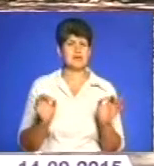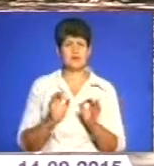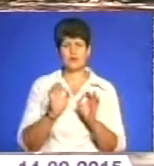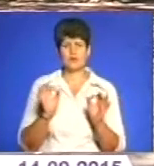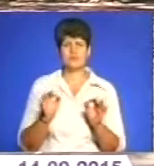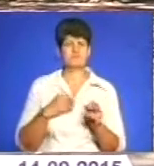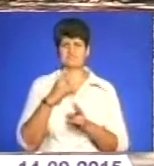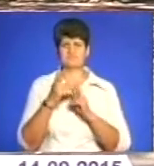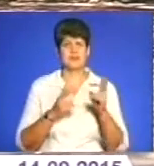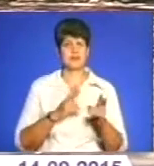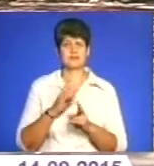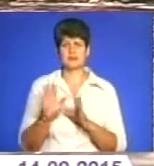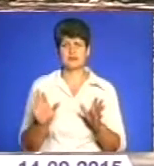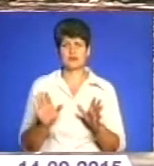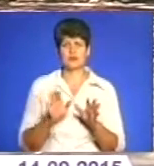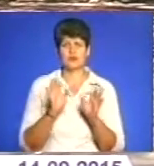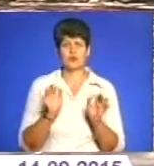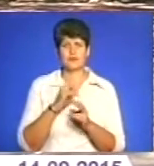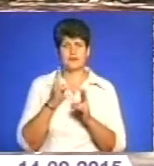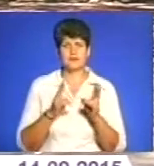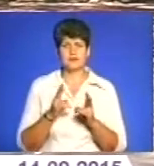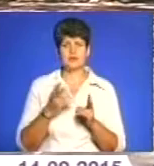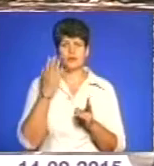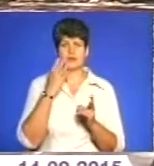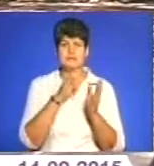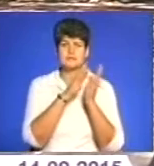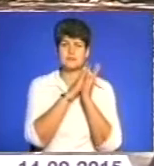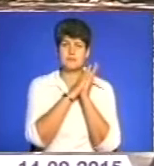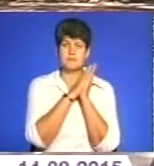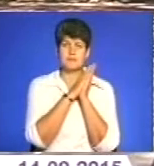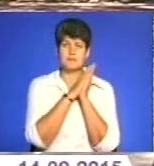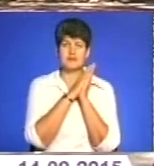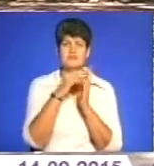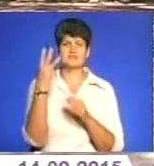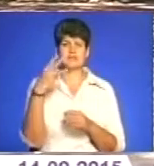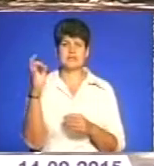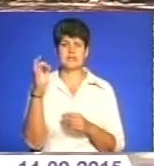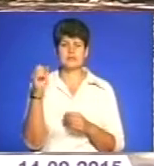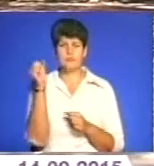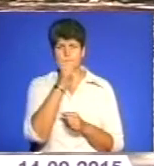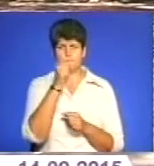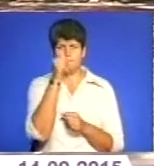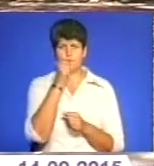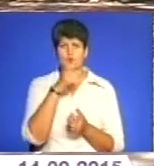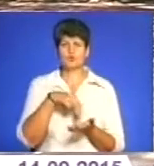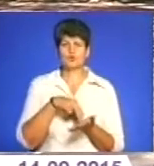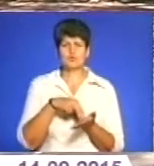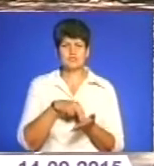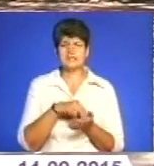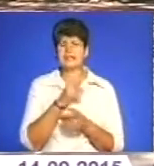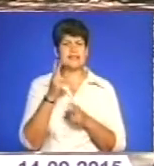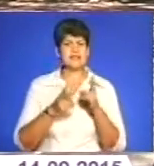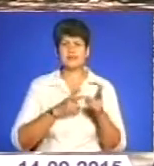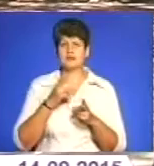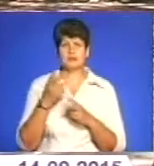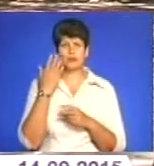ні на що не жалувався. Не жалувався ні тоді, коли вони спали в 30-градусний мороз стоячи. Не жалувався ні тоді,